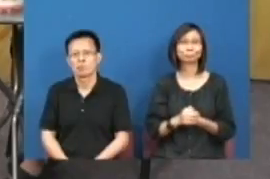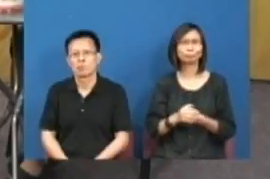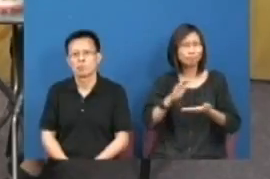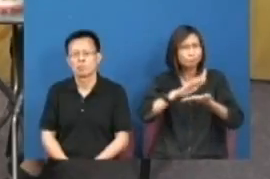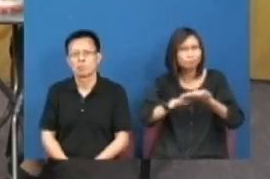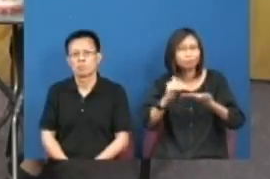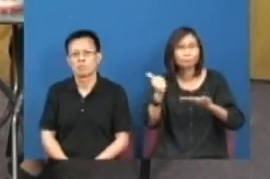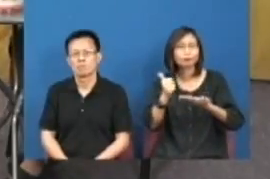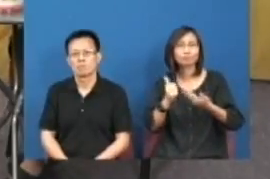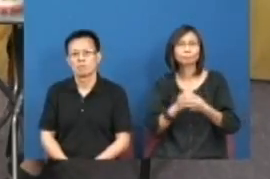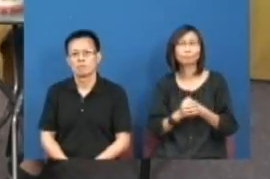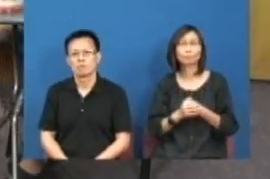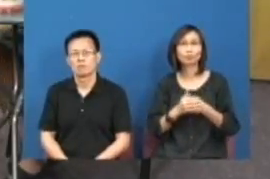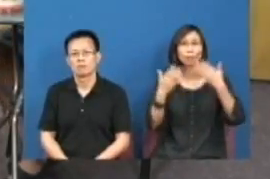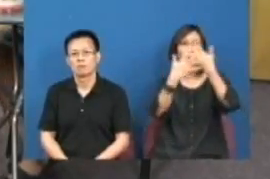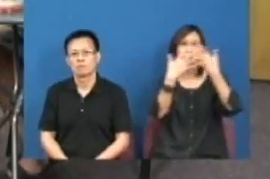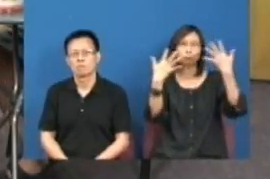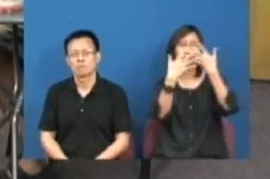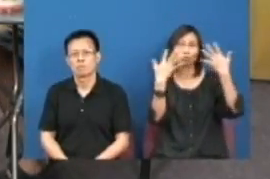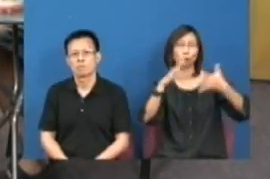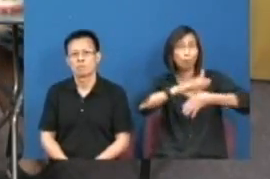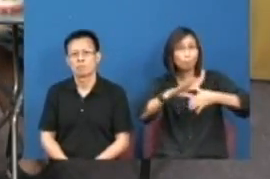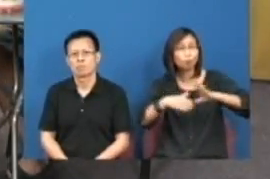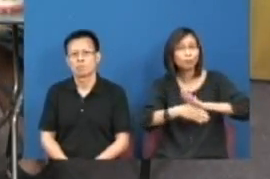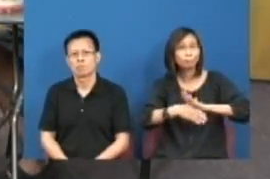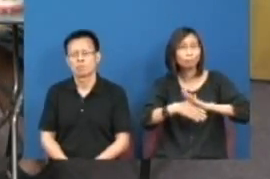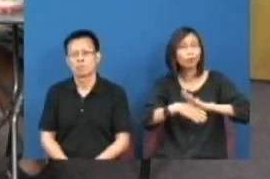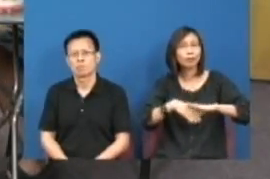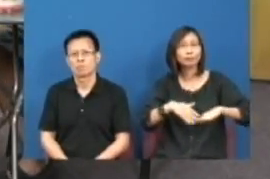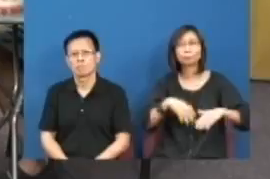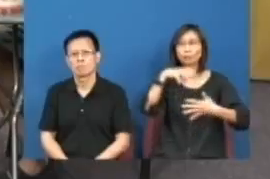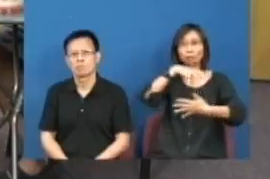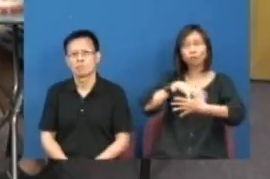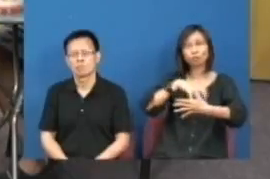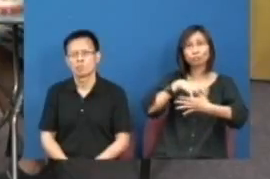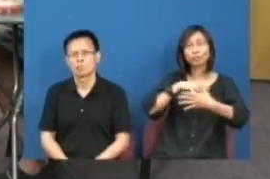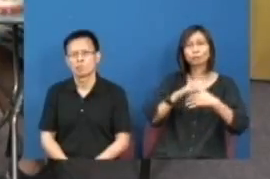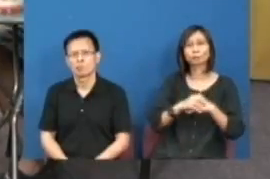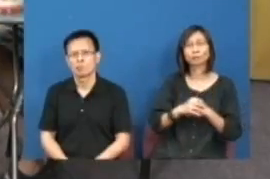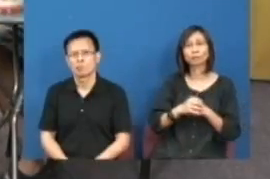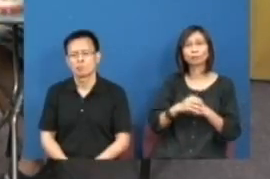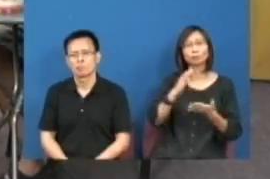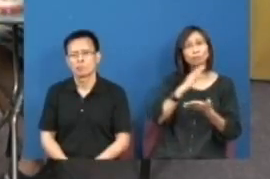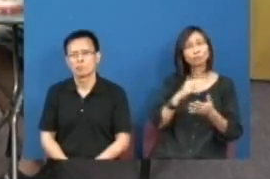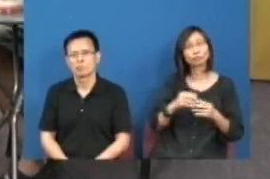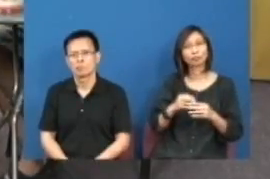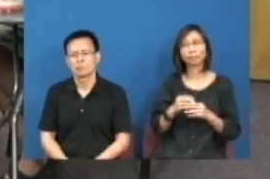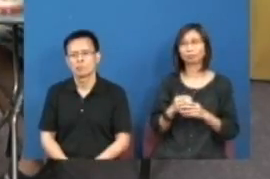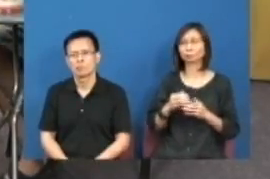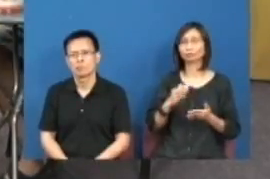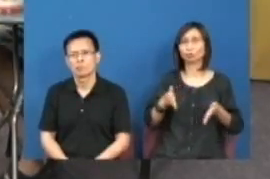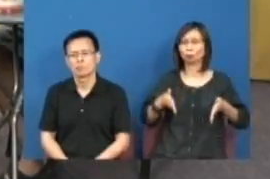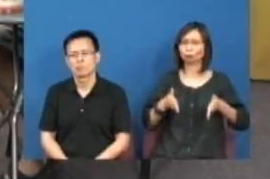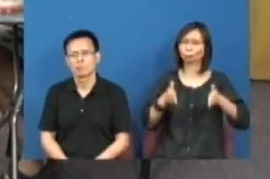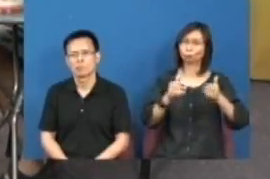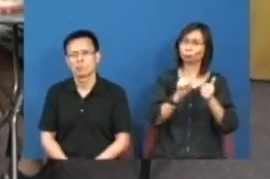話你網絡文化背後，你將路徑依賴嗰個理論去到作為一種挑戰，原因